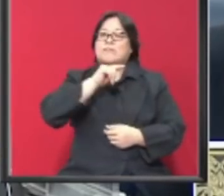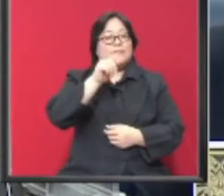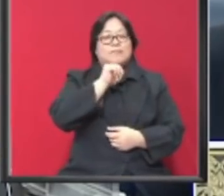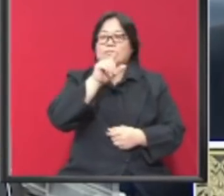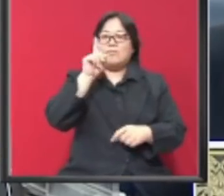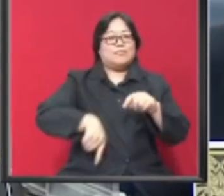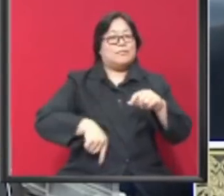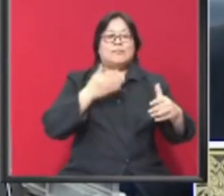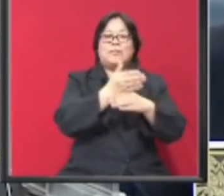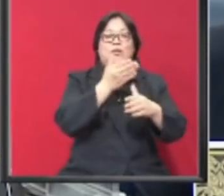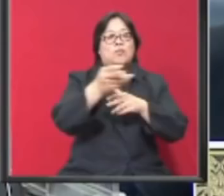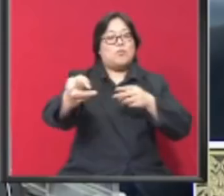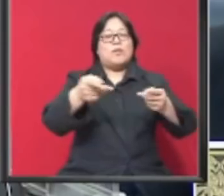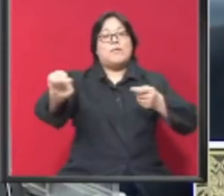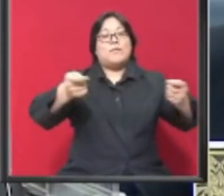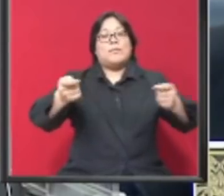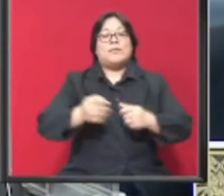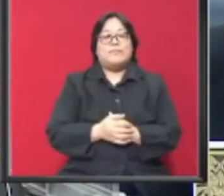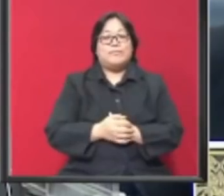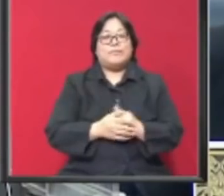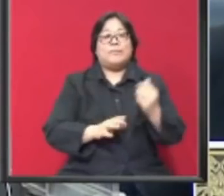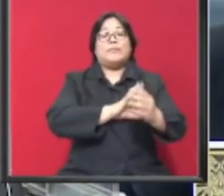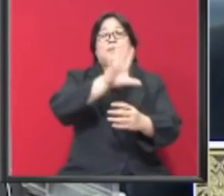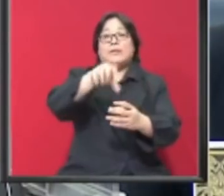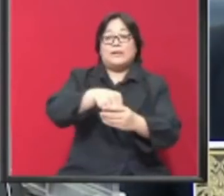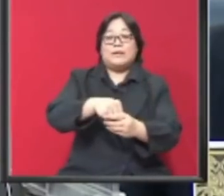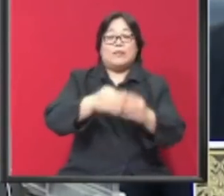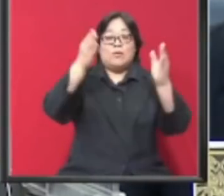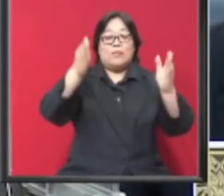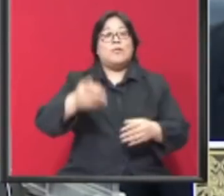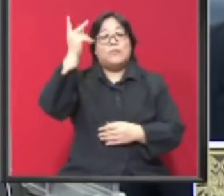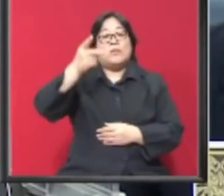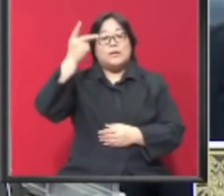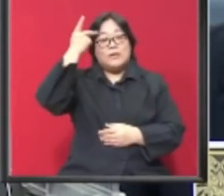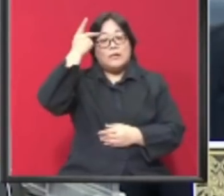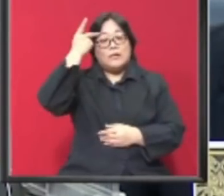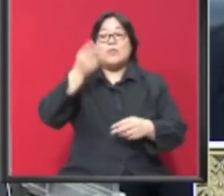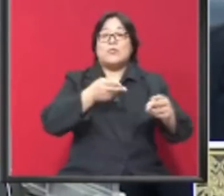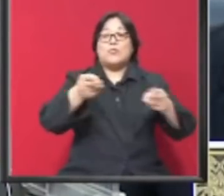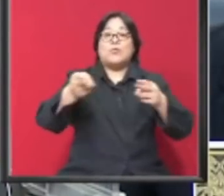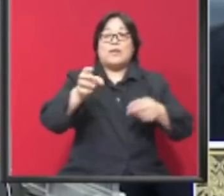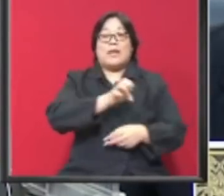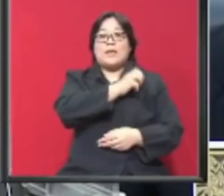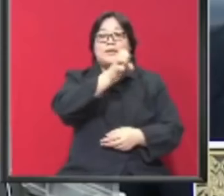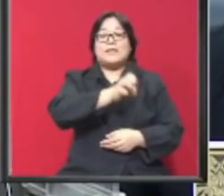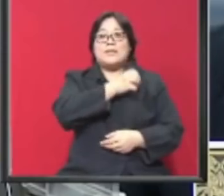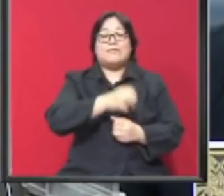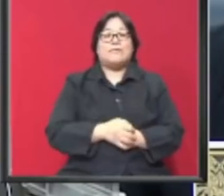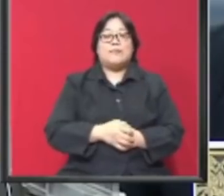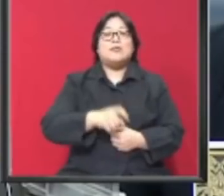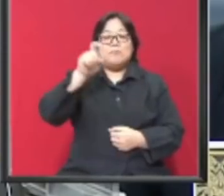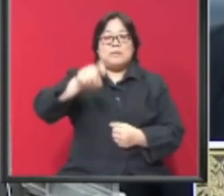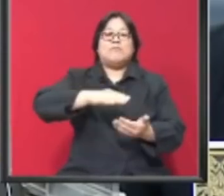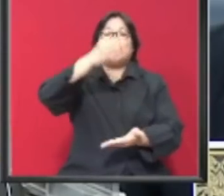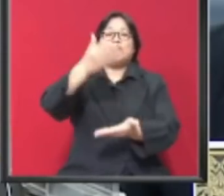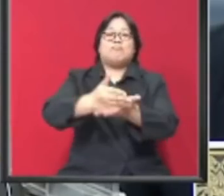pentaksiran pelir penglibatan orang politik dalam urusan eksekutif hendaklah